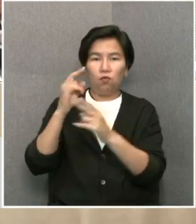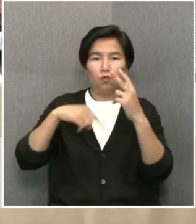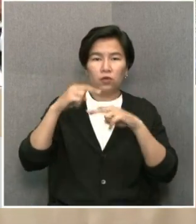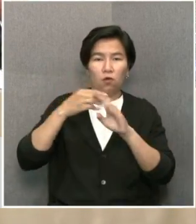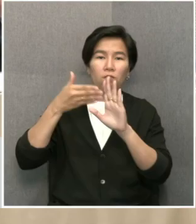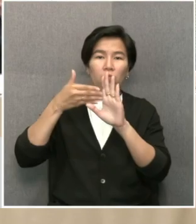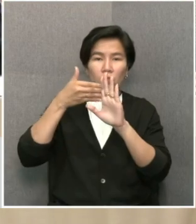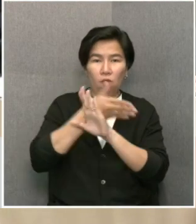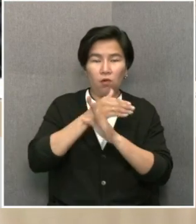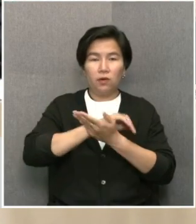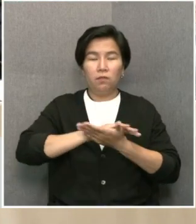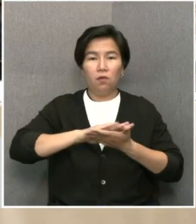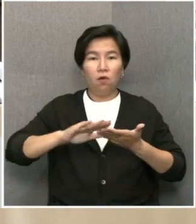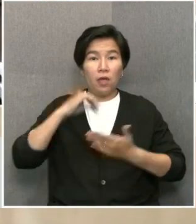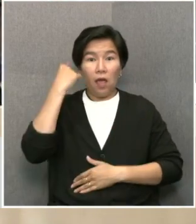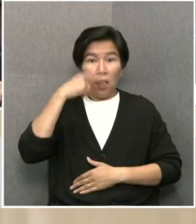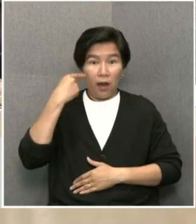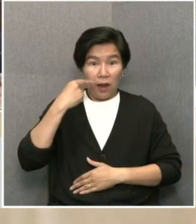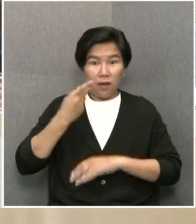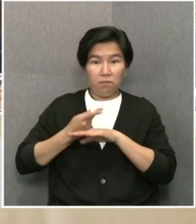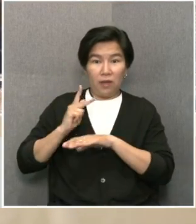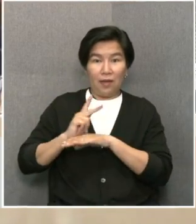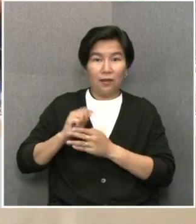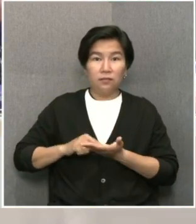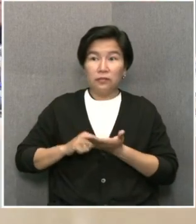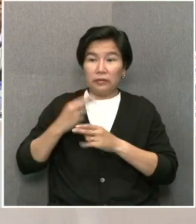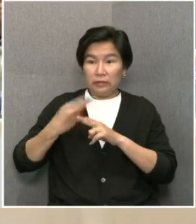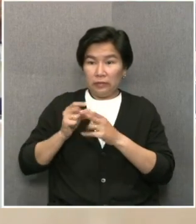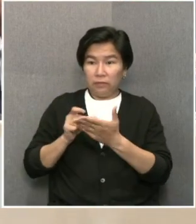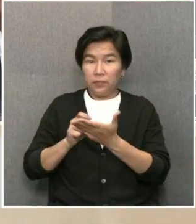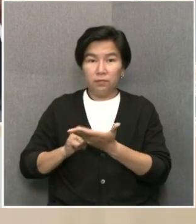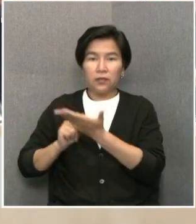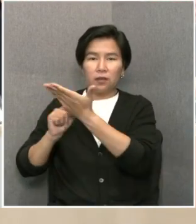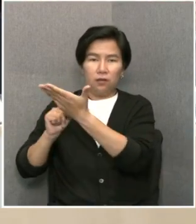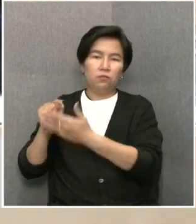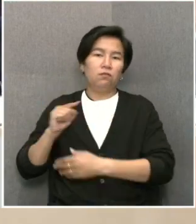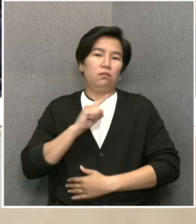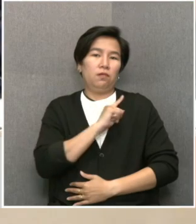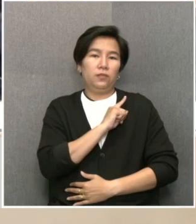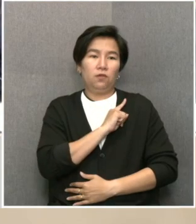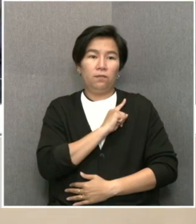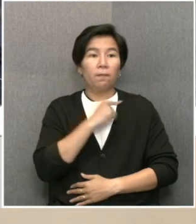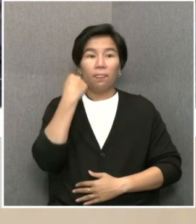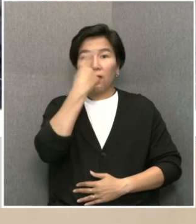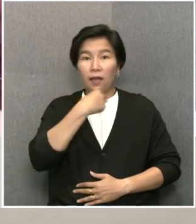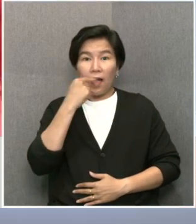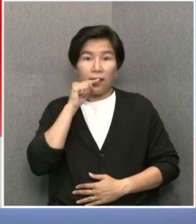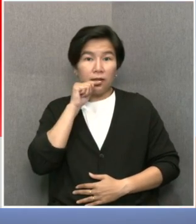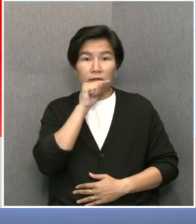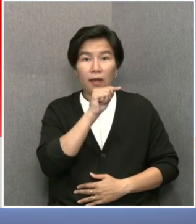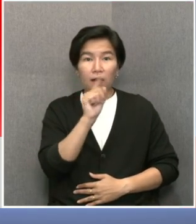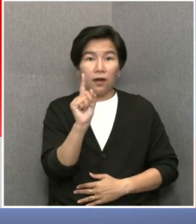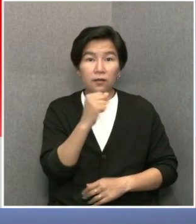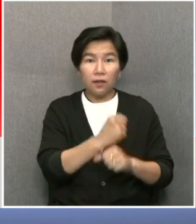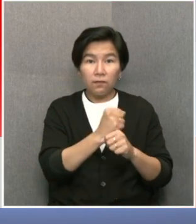ร้อยแล้วผู้เสนอจึงต้องรับผิดชอบอย่างนั้นนายวิษณุยังระบุกรณีมีใครถูกสั่งให้หยุดปฏิบัติหน้า